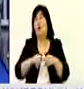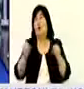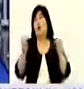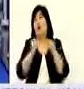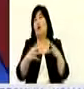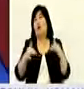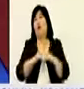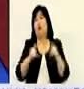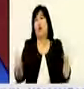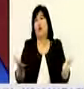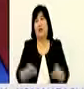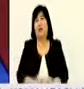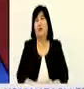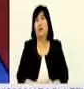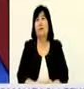шиеленіспен өрбіді.